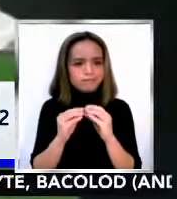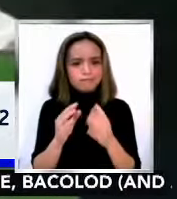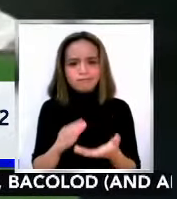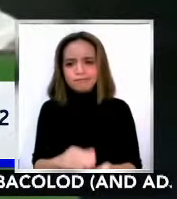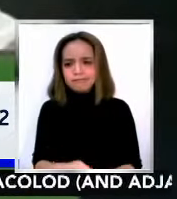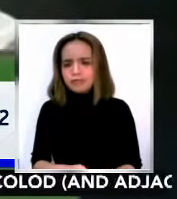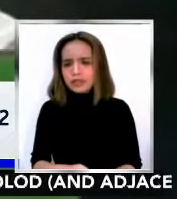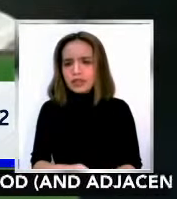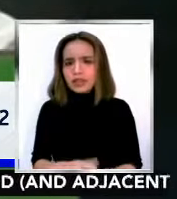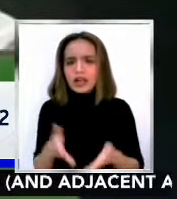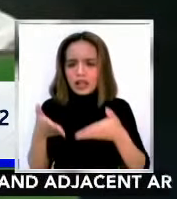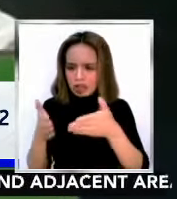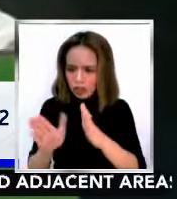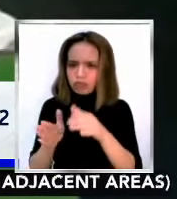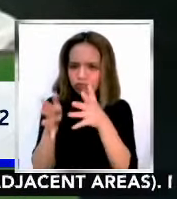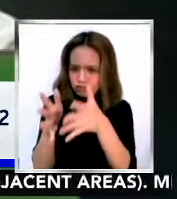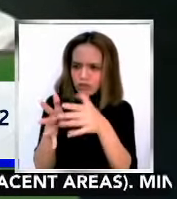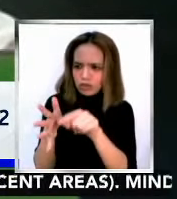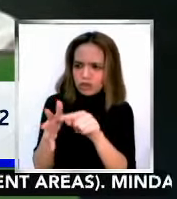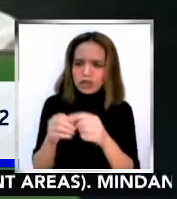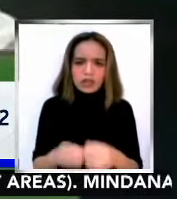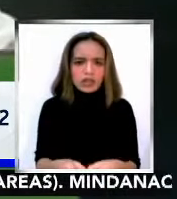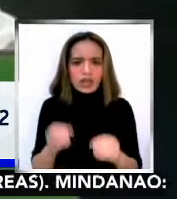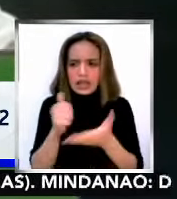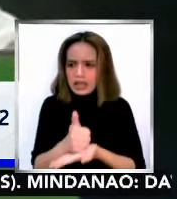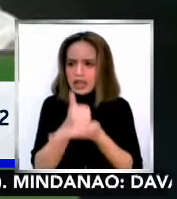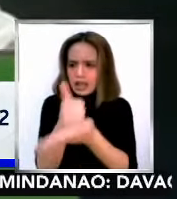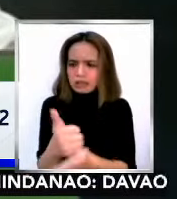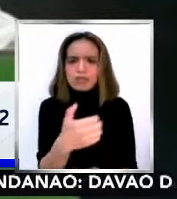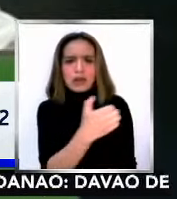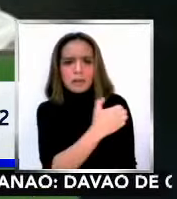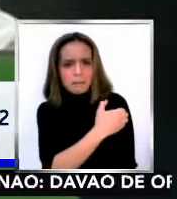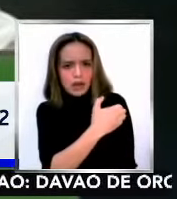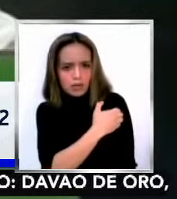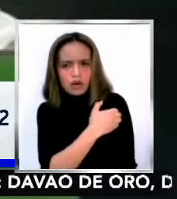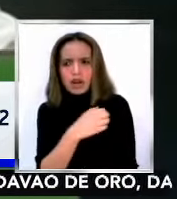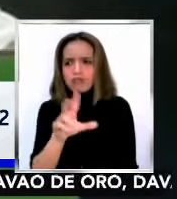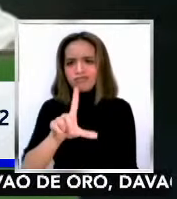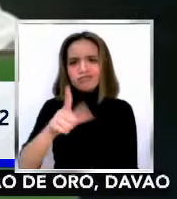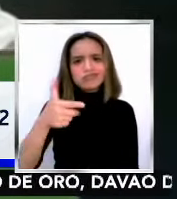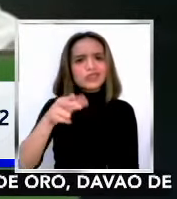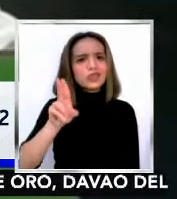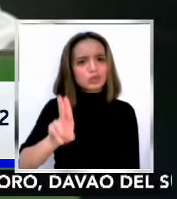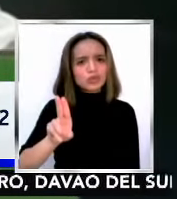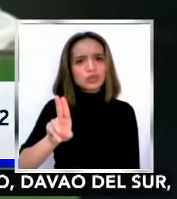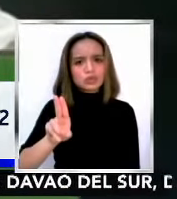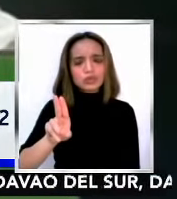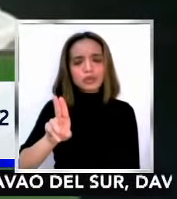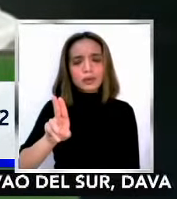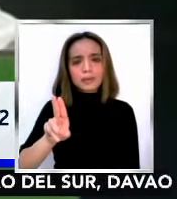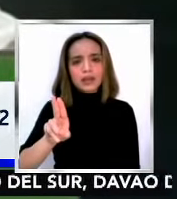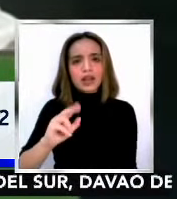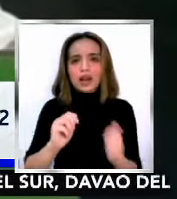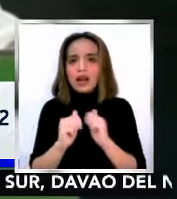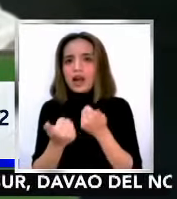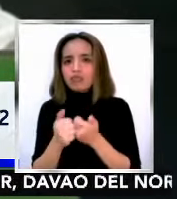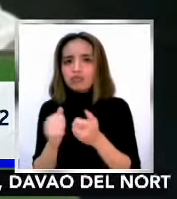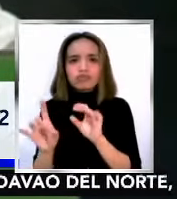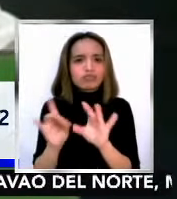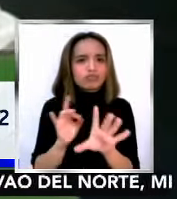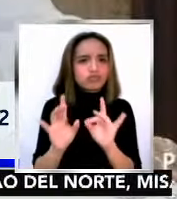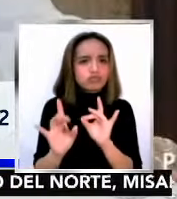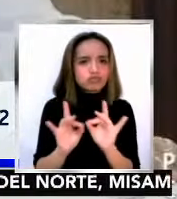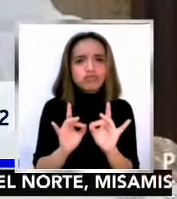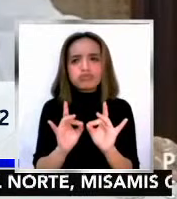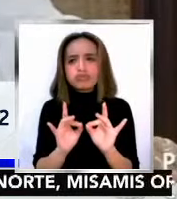mas in-empower natin ang mga LGUs natin sa pagpili ng kanilang